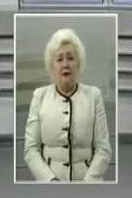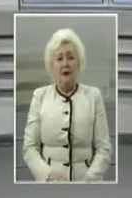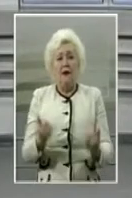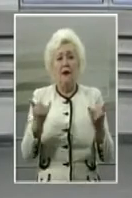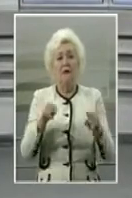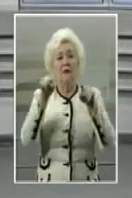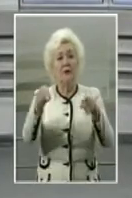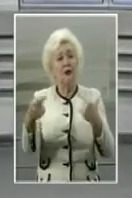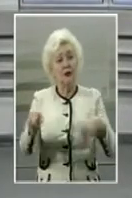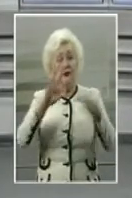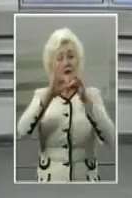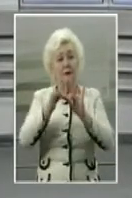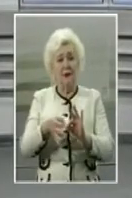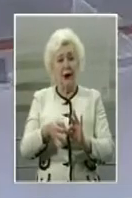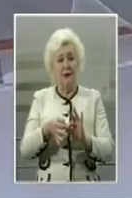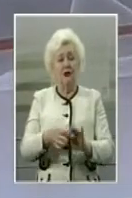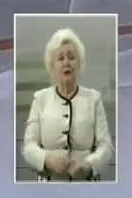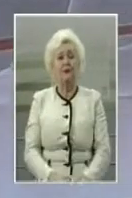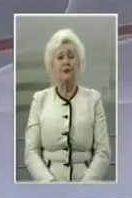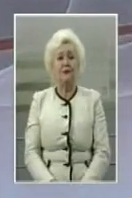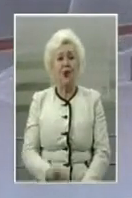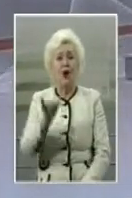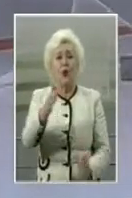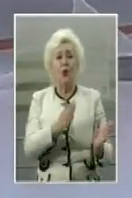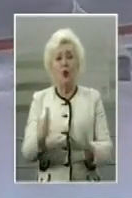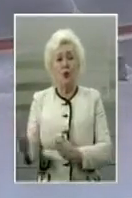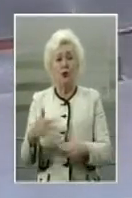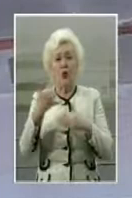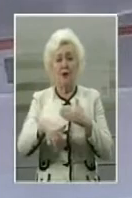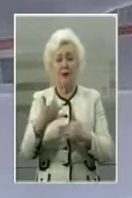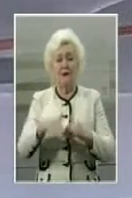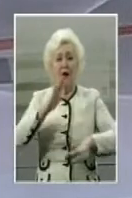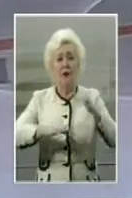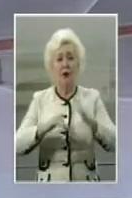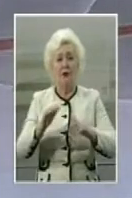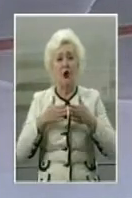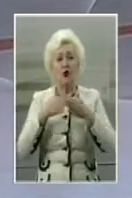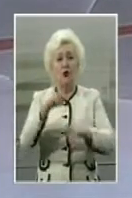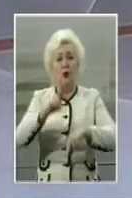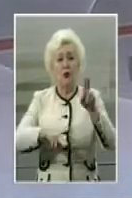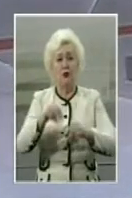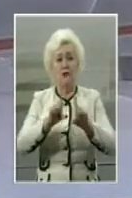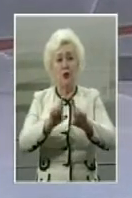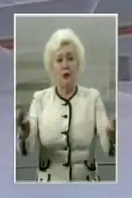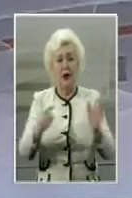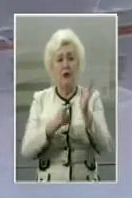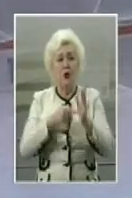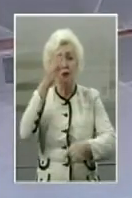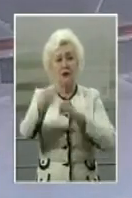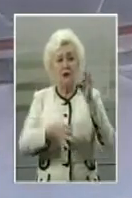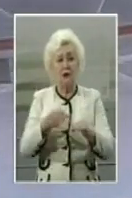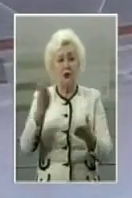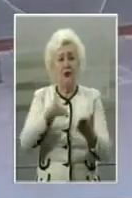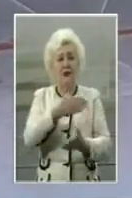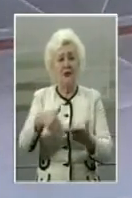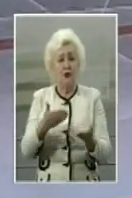А зараз про це та інше детальніше. У гуртожитку Херсонського професійного суднобудівного ліцею шосту добу відсутня